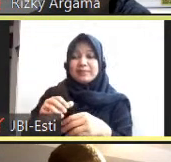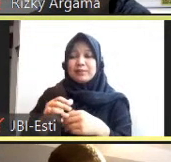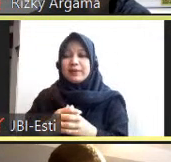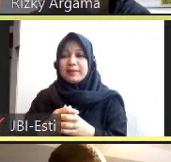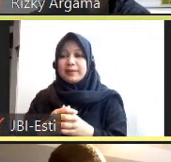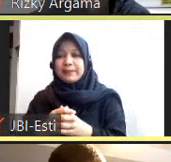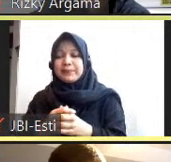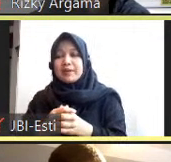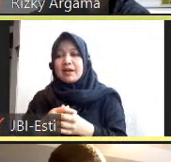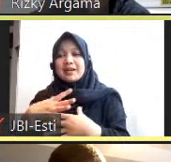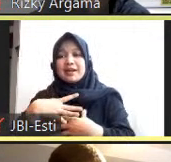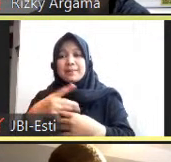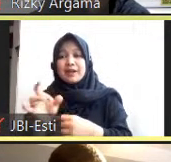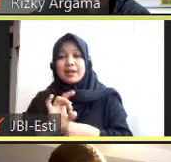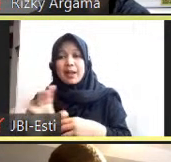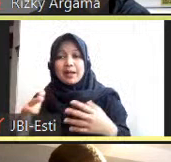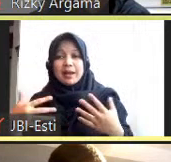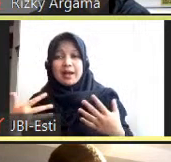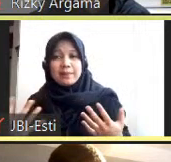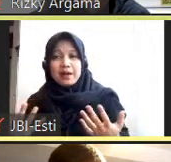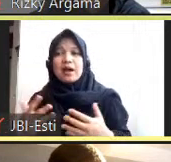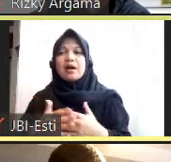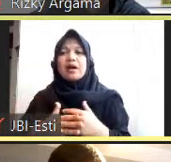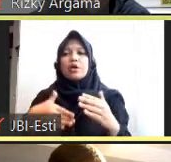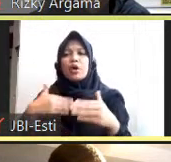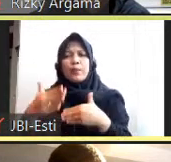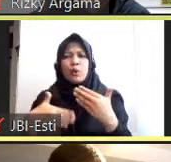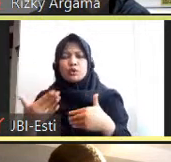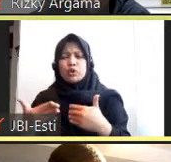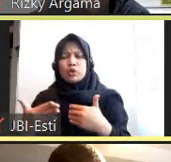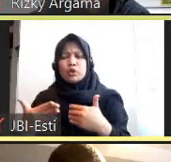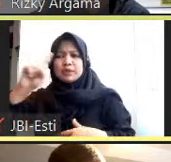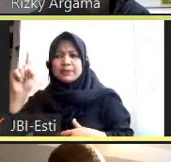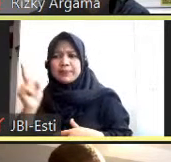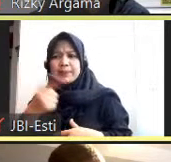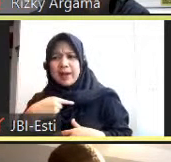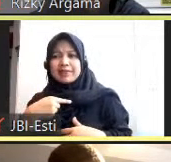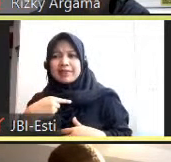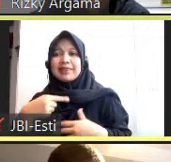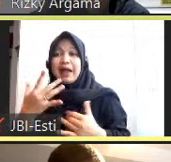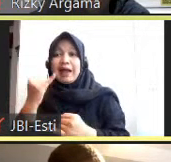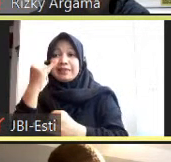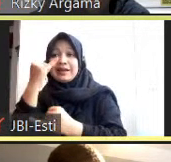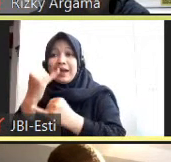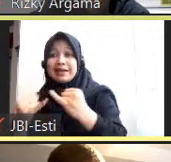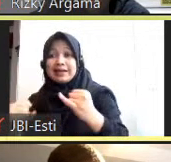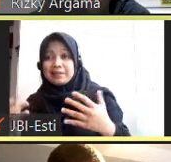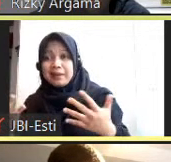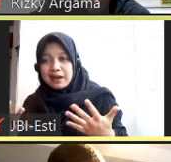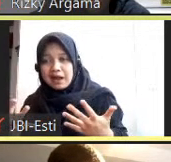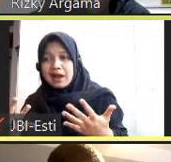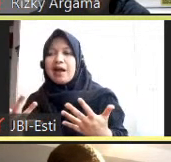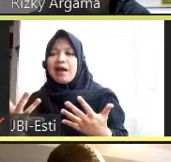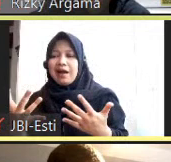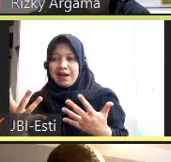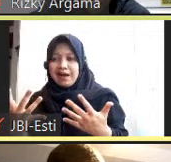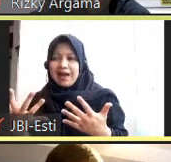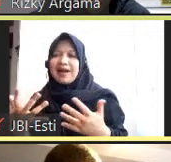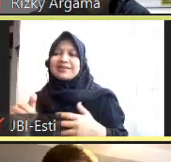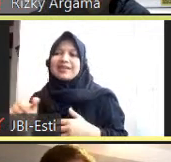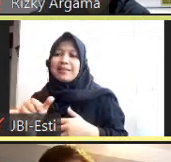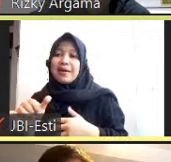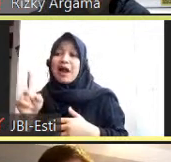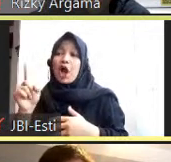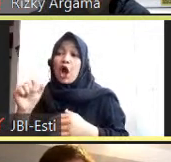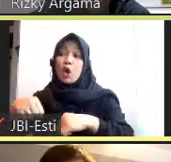Kemudian yang menarik lagi adalah dengan segala proses setelah ngebut seperti ini, kemudian di ujungnya selalu sama bilang yang tidak setuju